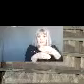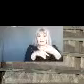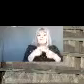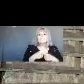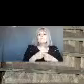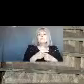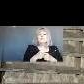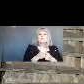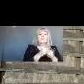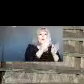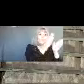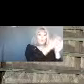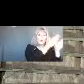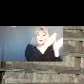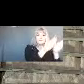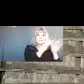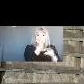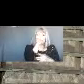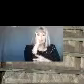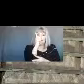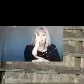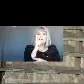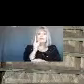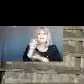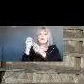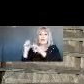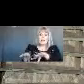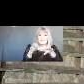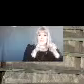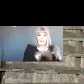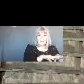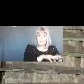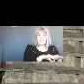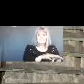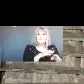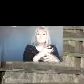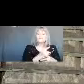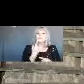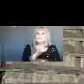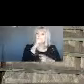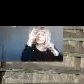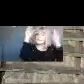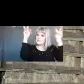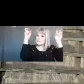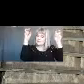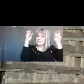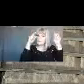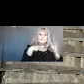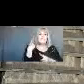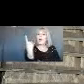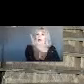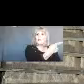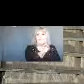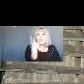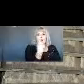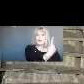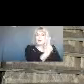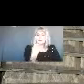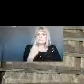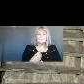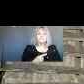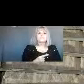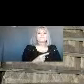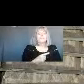is 'n opsomming van 'n groot gedeelte van hoofstuk 1 en hoofstuk 2. Ons noem vandag se story vir